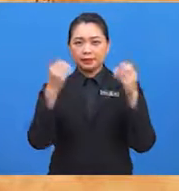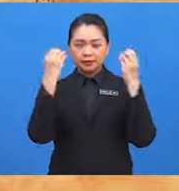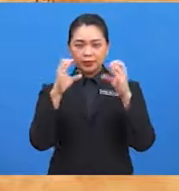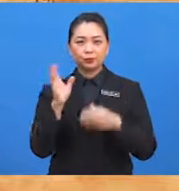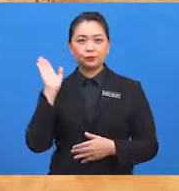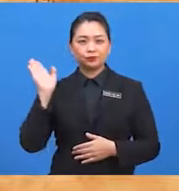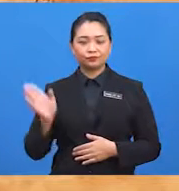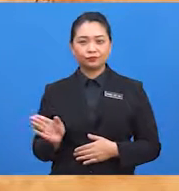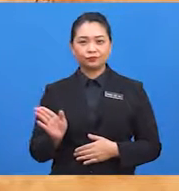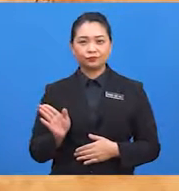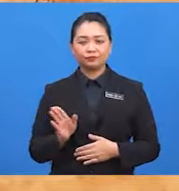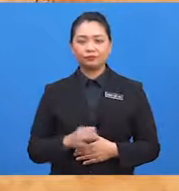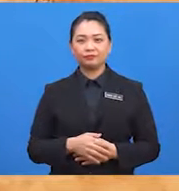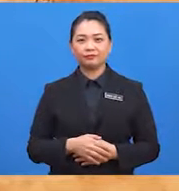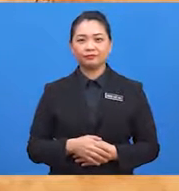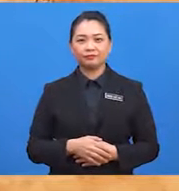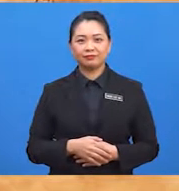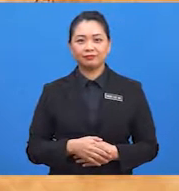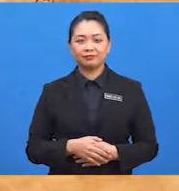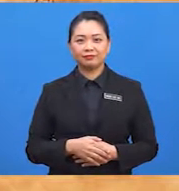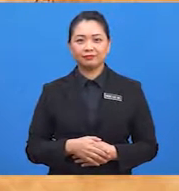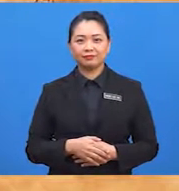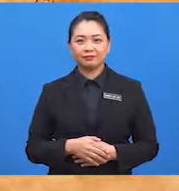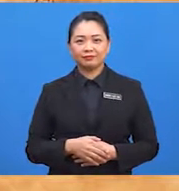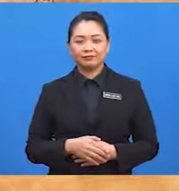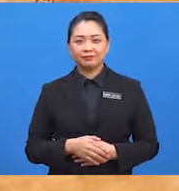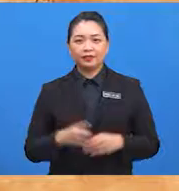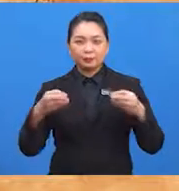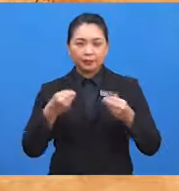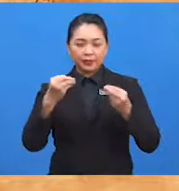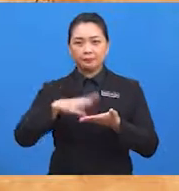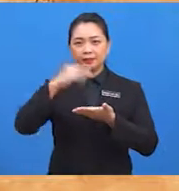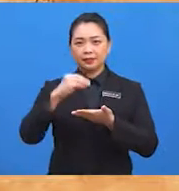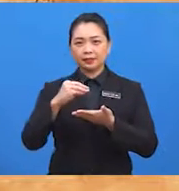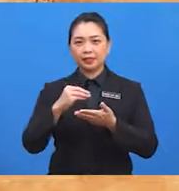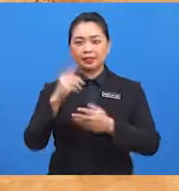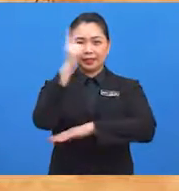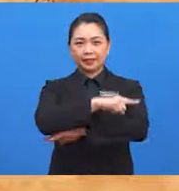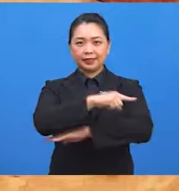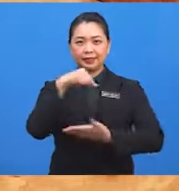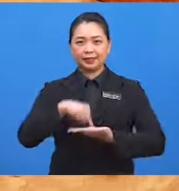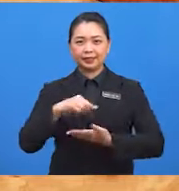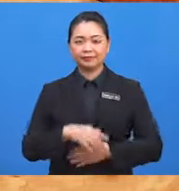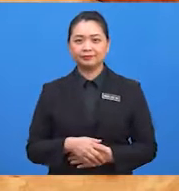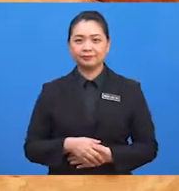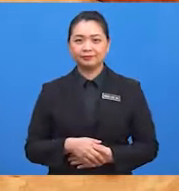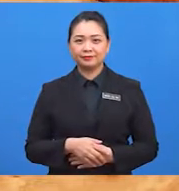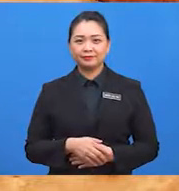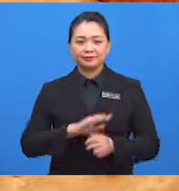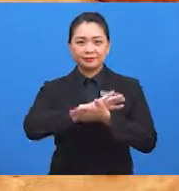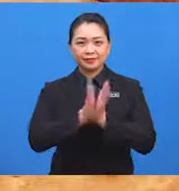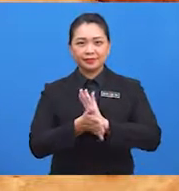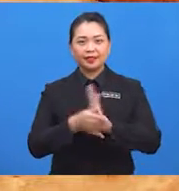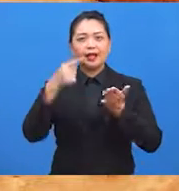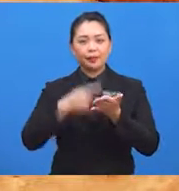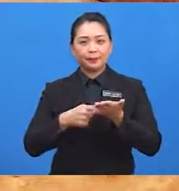Mulki dari SMK Wangsa Melawati, Kuala Lumpur bagi sesi pembelajaran pada hari ini. Jadi,